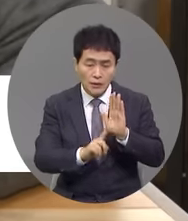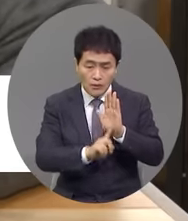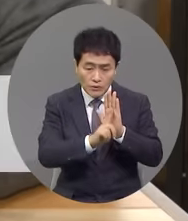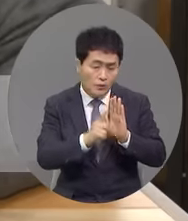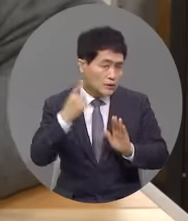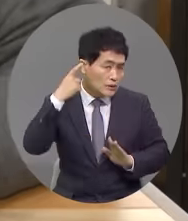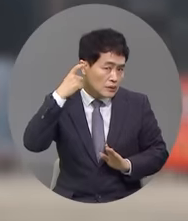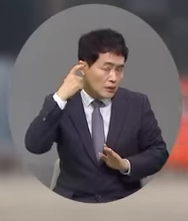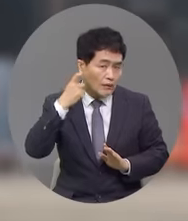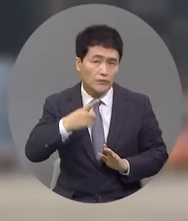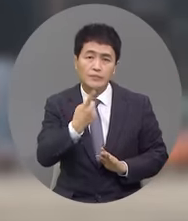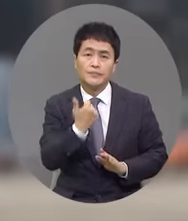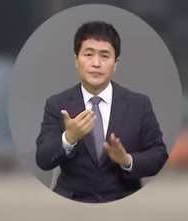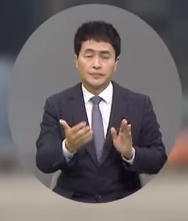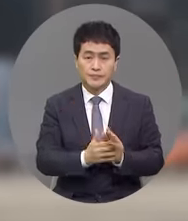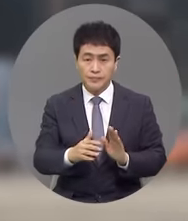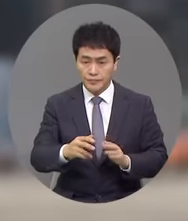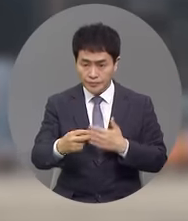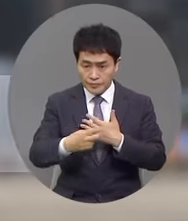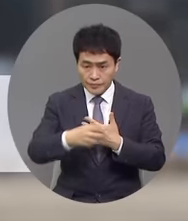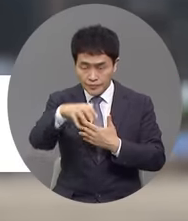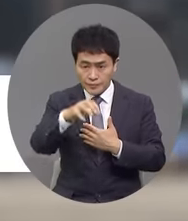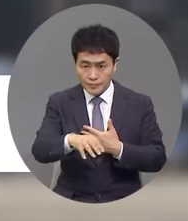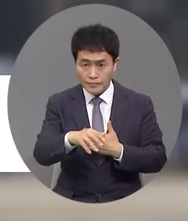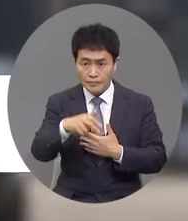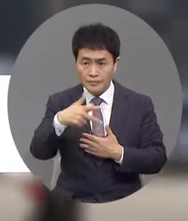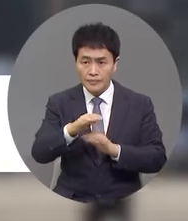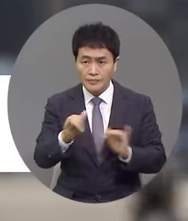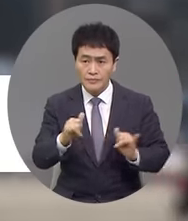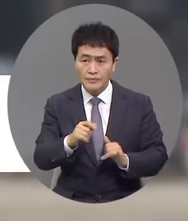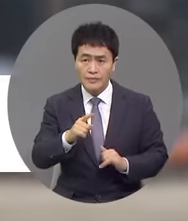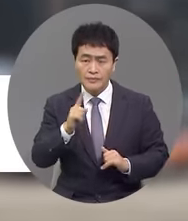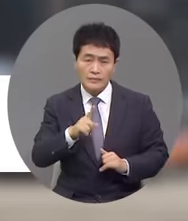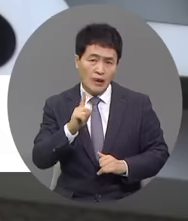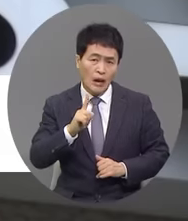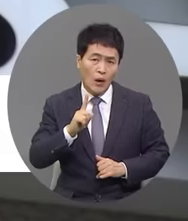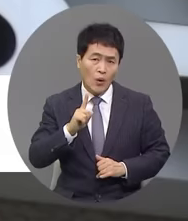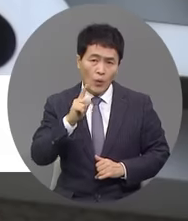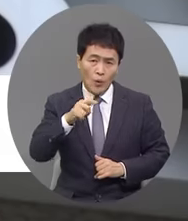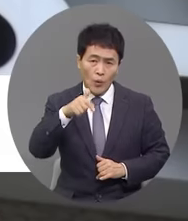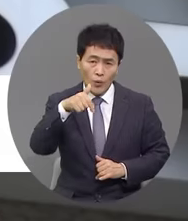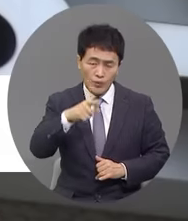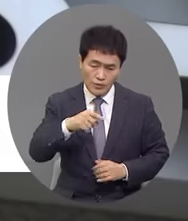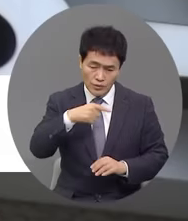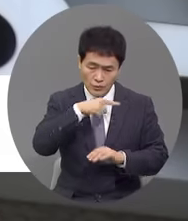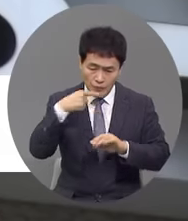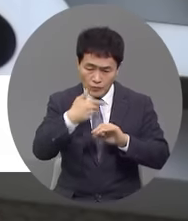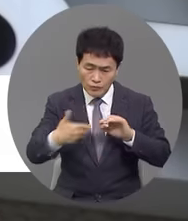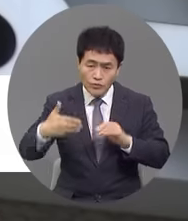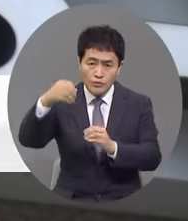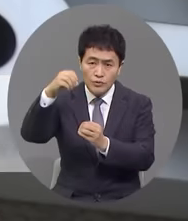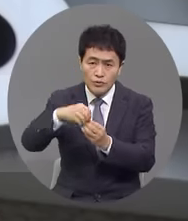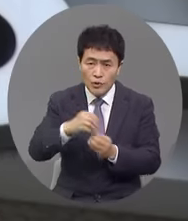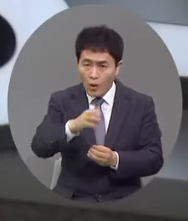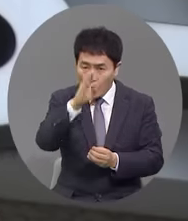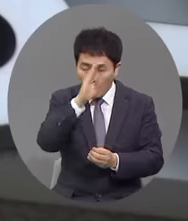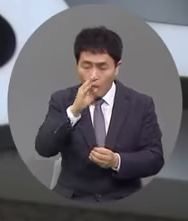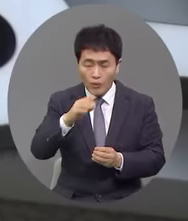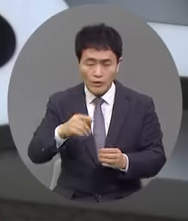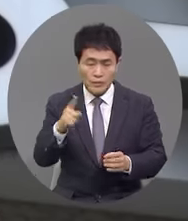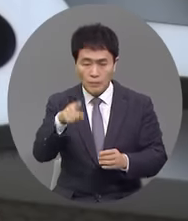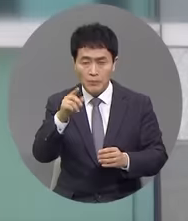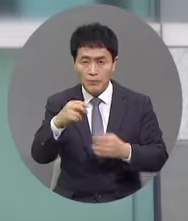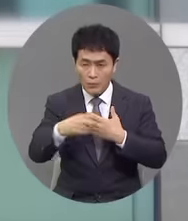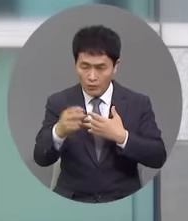거예요. 병원 측은 정 씨가 악성 고열증이라는 유전적인 질병이 있었다며 과실을 부인하고